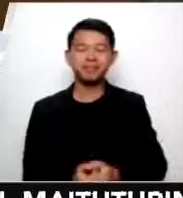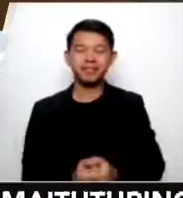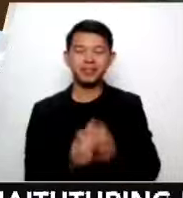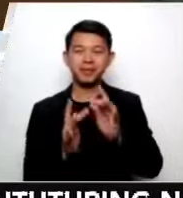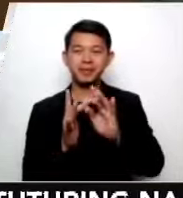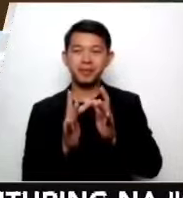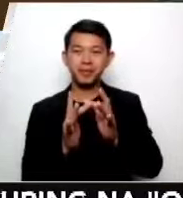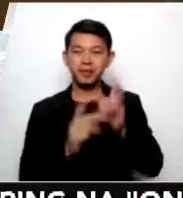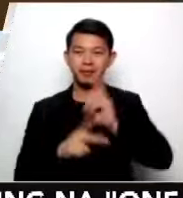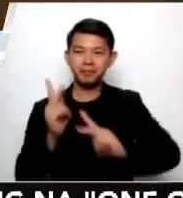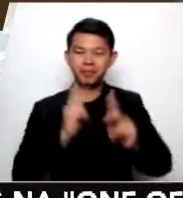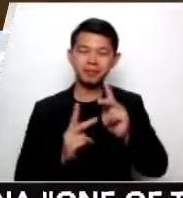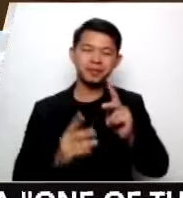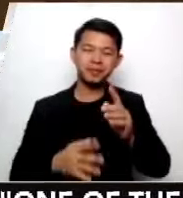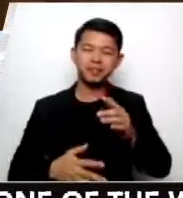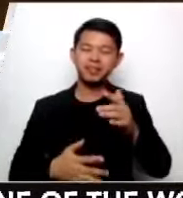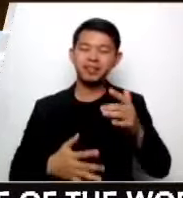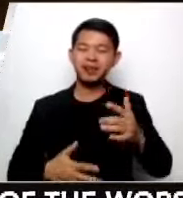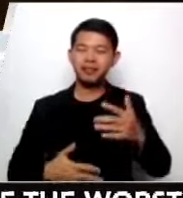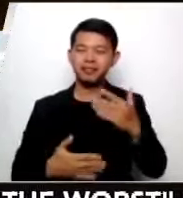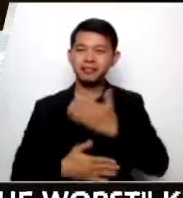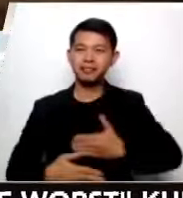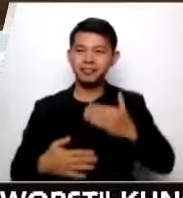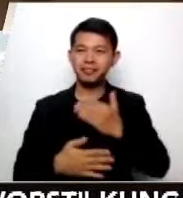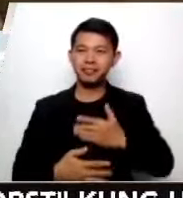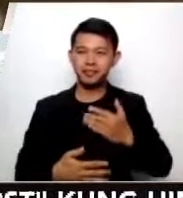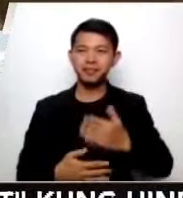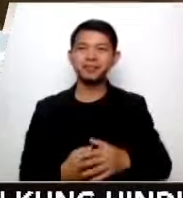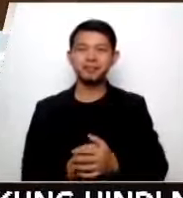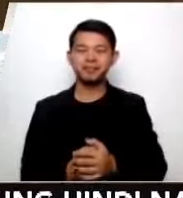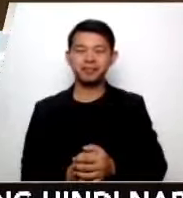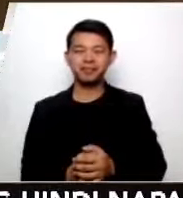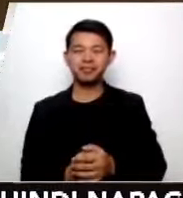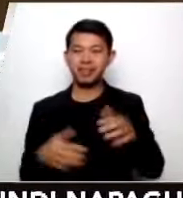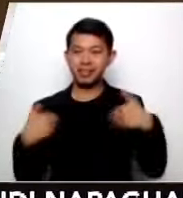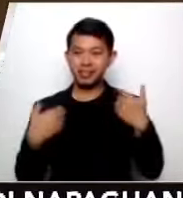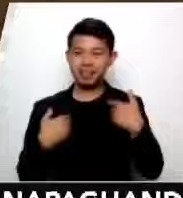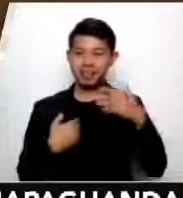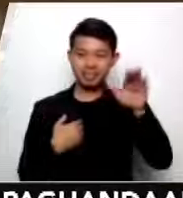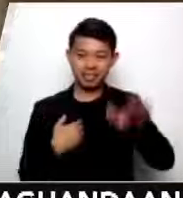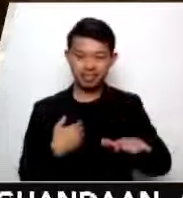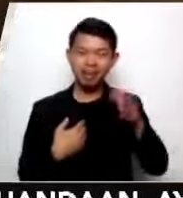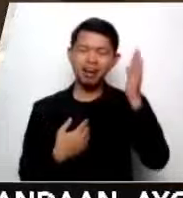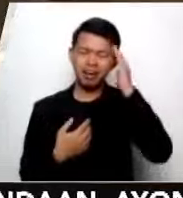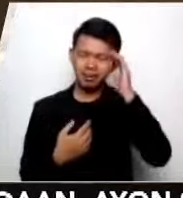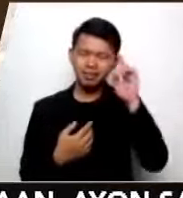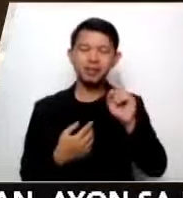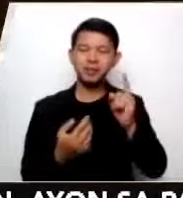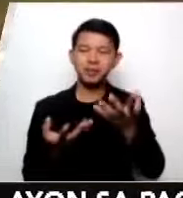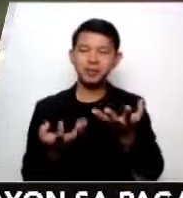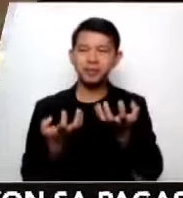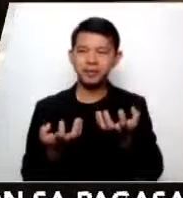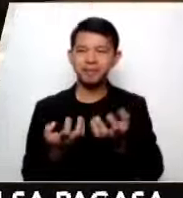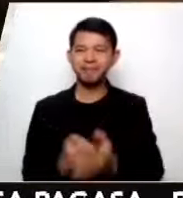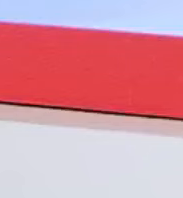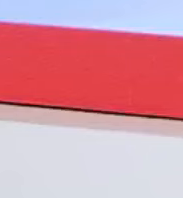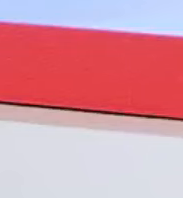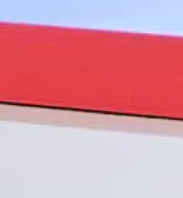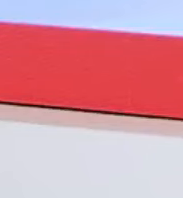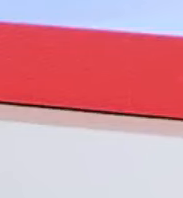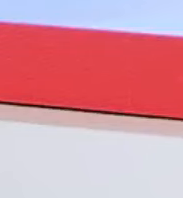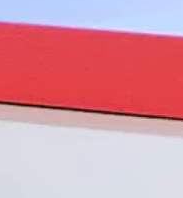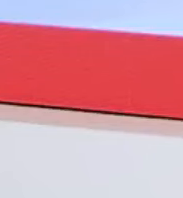layon dahil sa murang edad nga raw Alam na niya ang kanyang priority why not mhm Sino ba